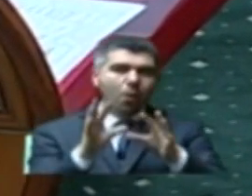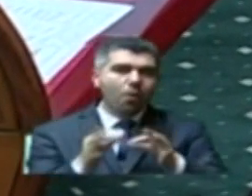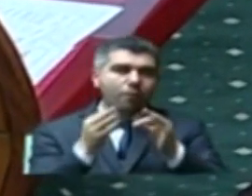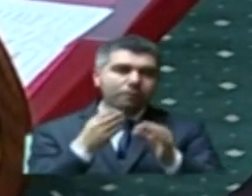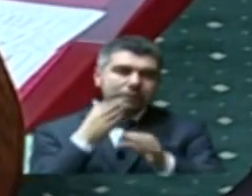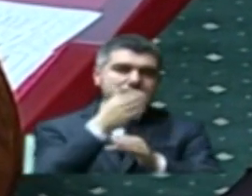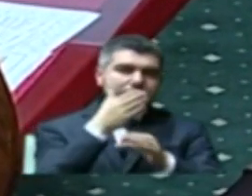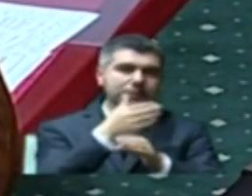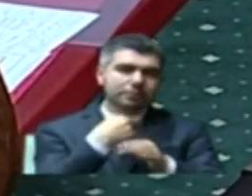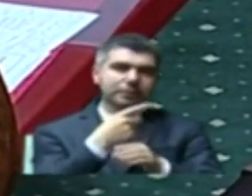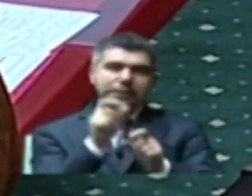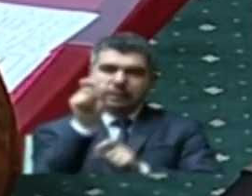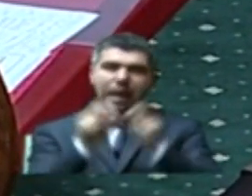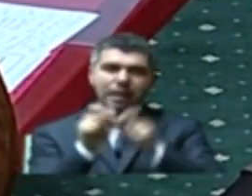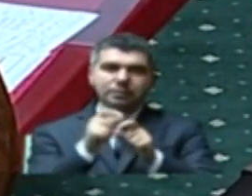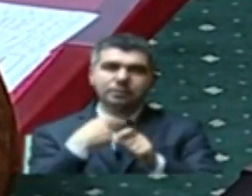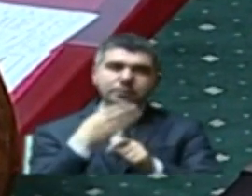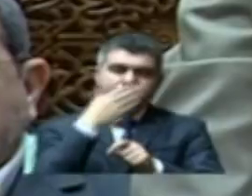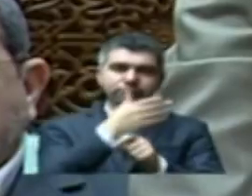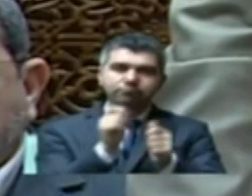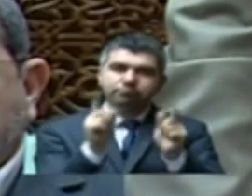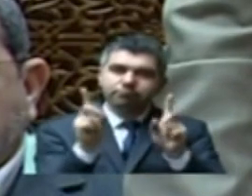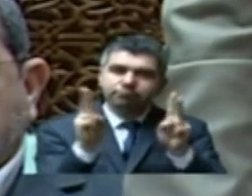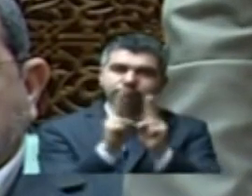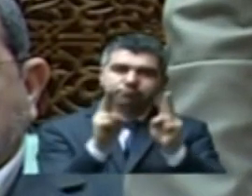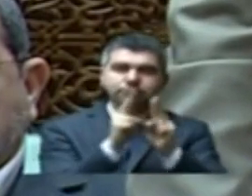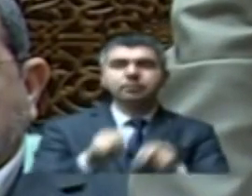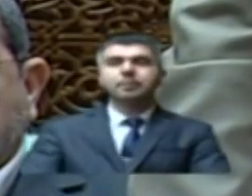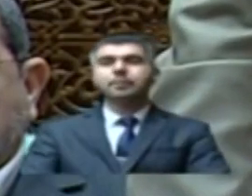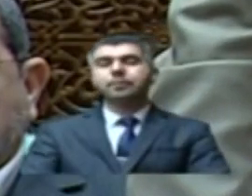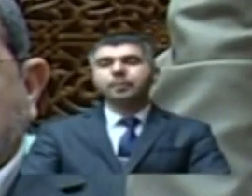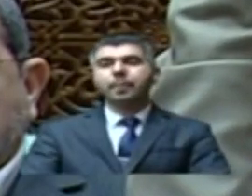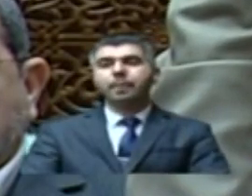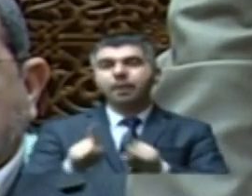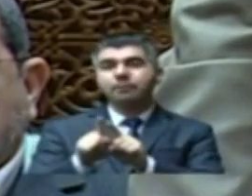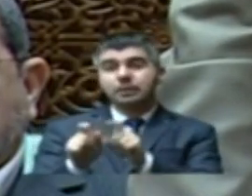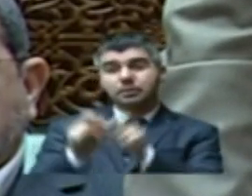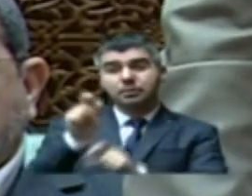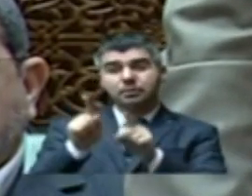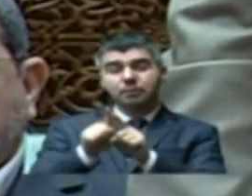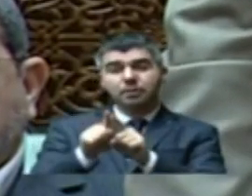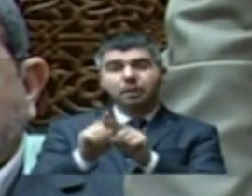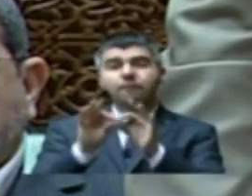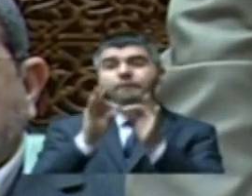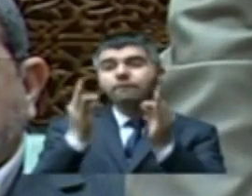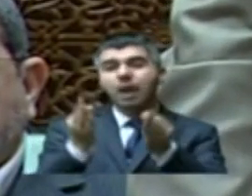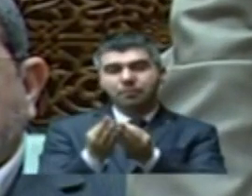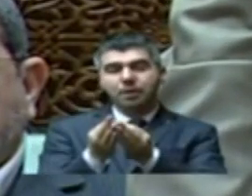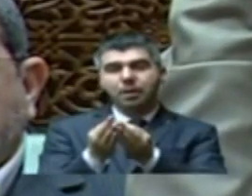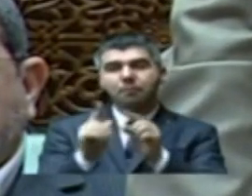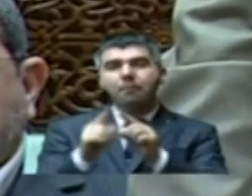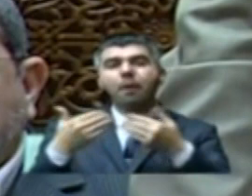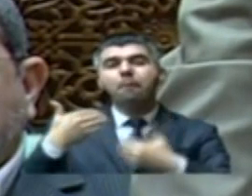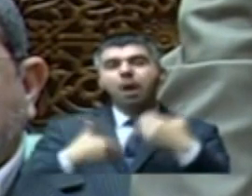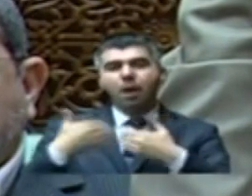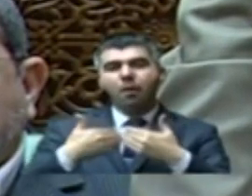زيارة بعض هذه الأشخاص، وصلنا نداء استغاثة من أسرة لها شخص في